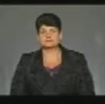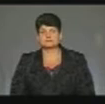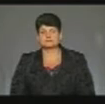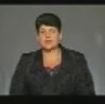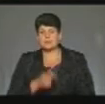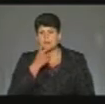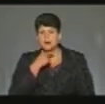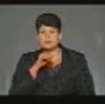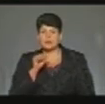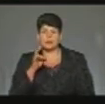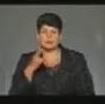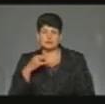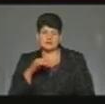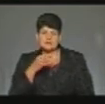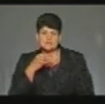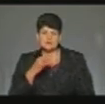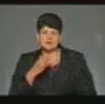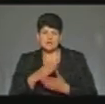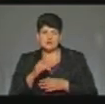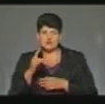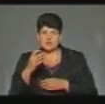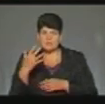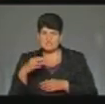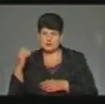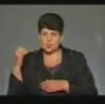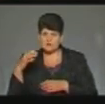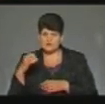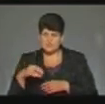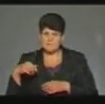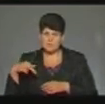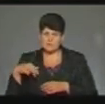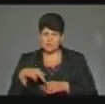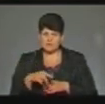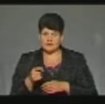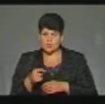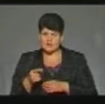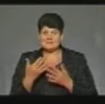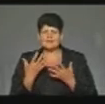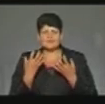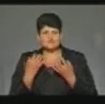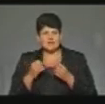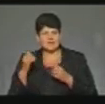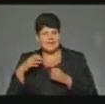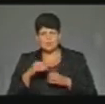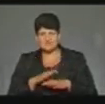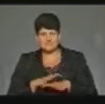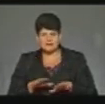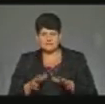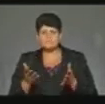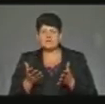Пан Андрій зазначив, що є 150 освітлених пішохідних переходів у Тернополі. Скільки ще не освітлених і